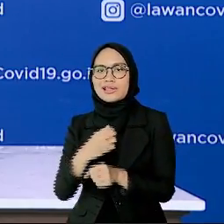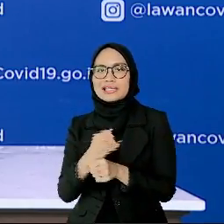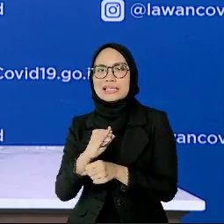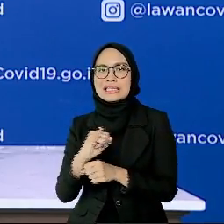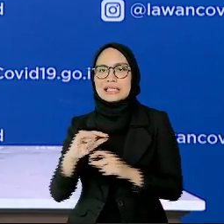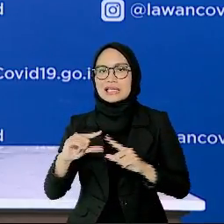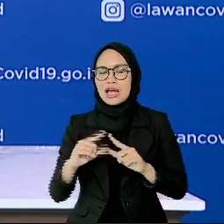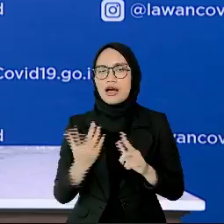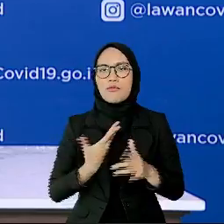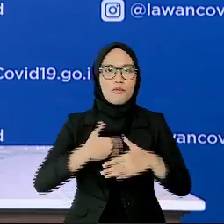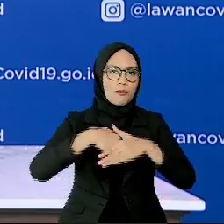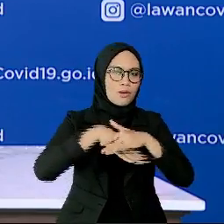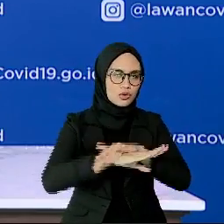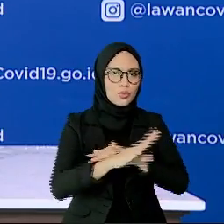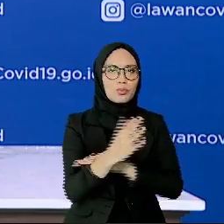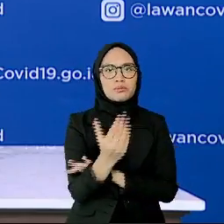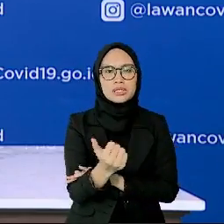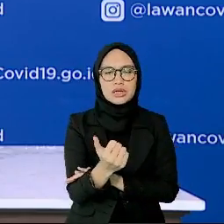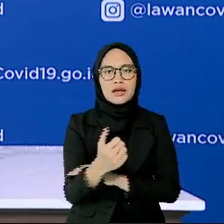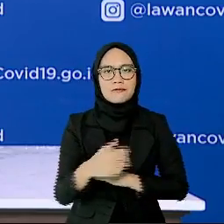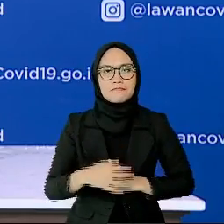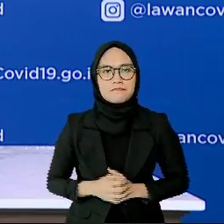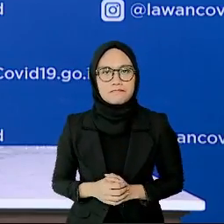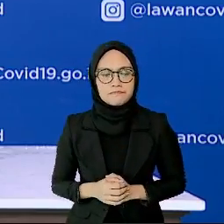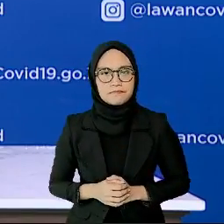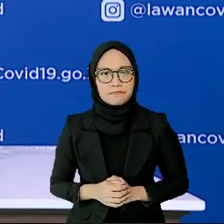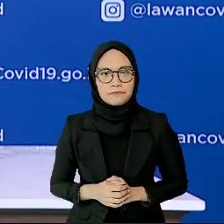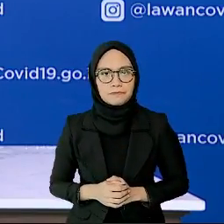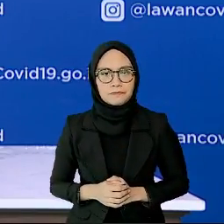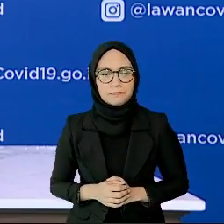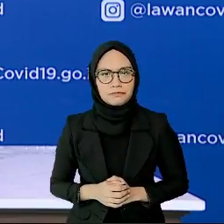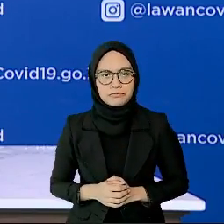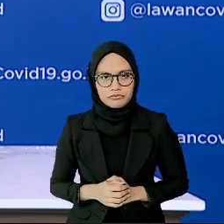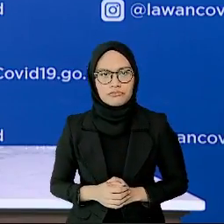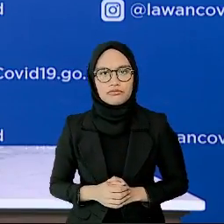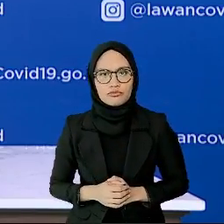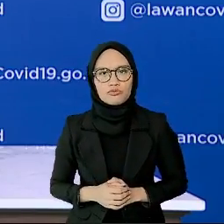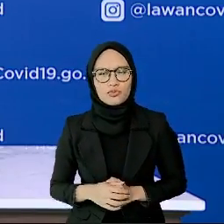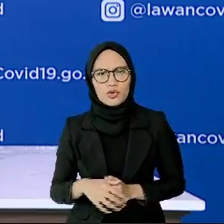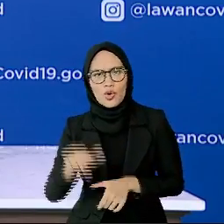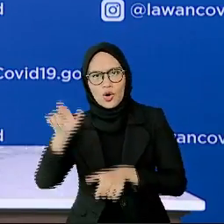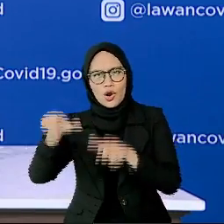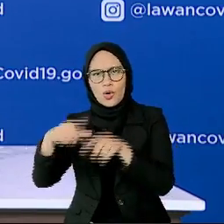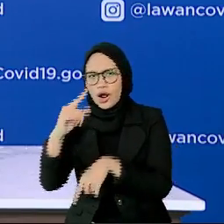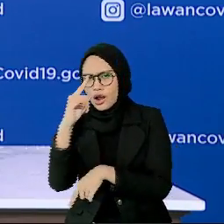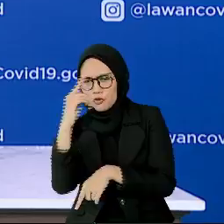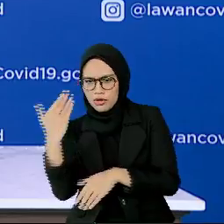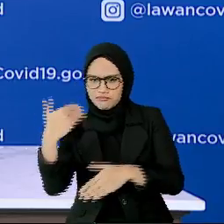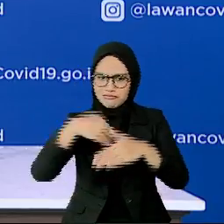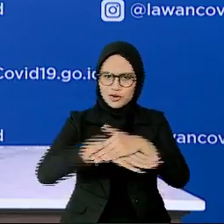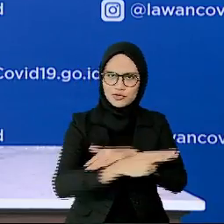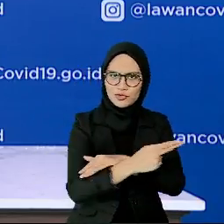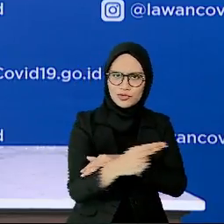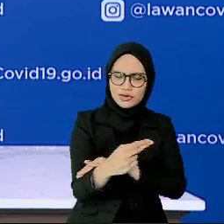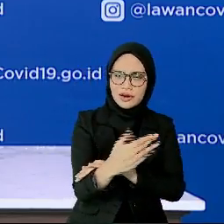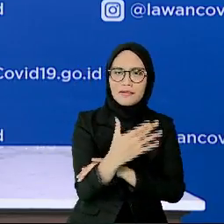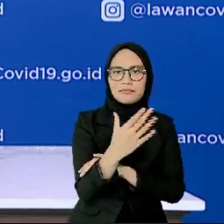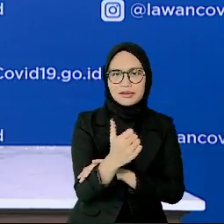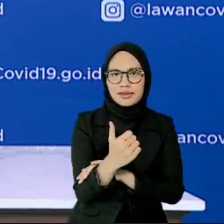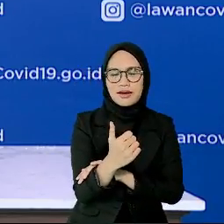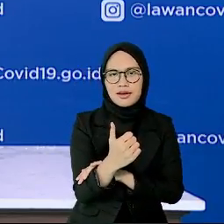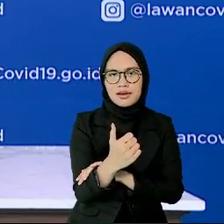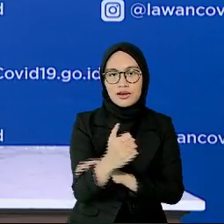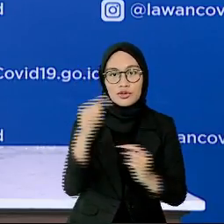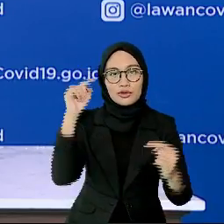Keputusan untuk memperpendek durasi karantina dan memperluas kriteria WNA yang masuk ke Indonesia seyogyanya dilakukan